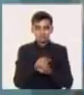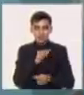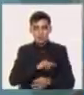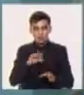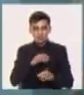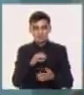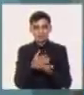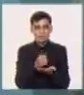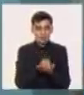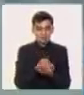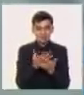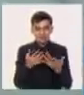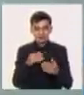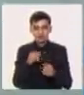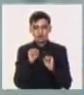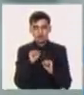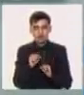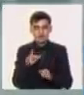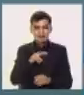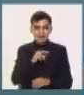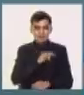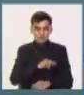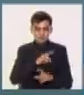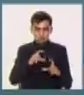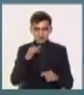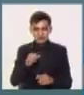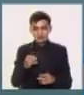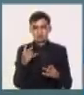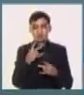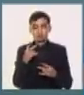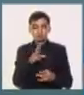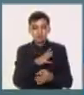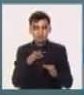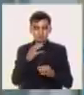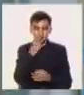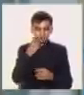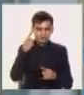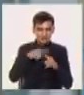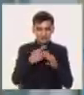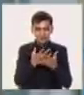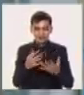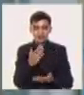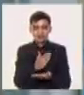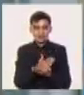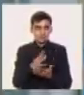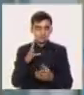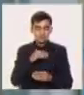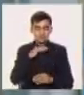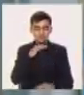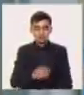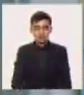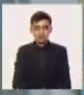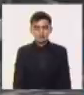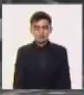сформирован запас средств индивидуальной защиты для персонала и необходимых медизделий и оборудования для пациентов. Зарина Беремкул,